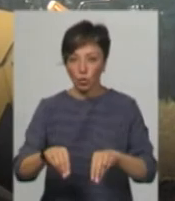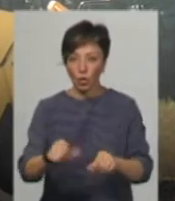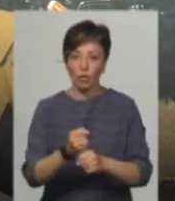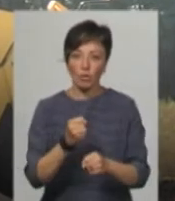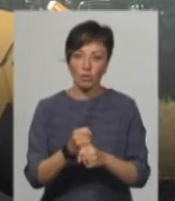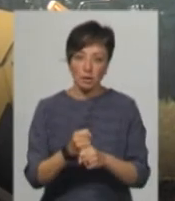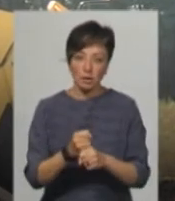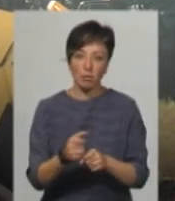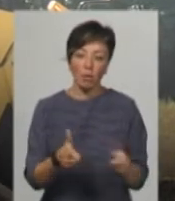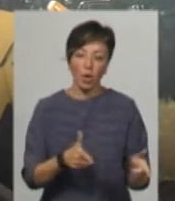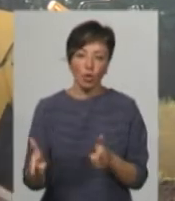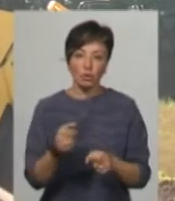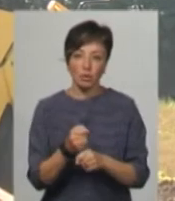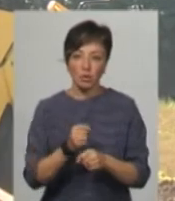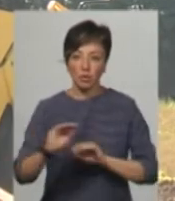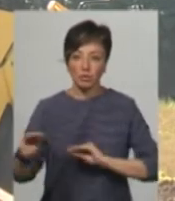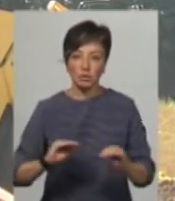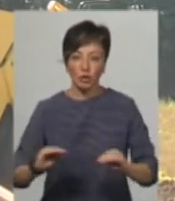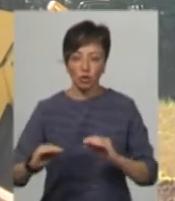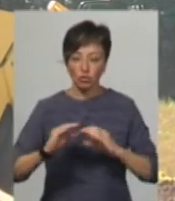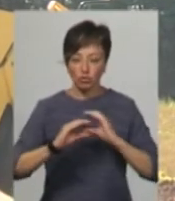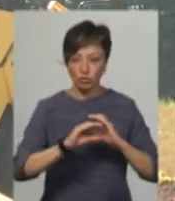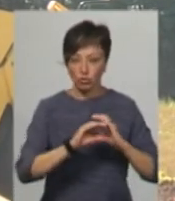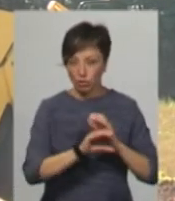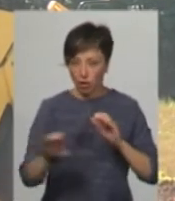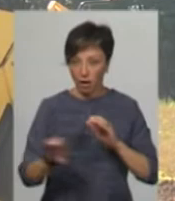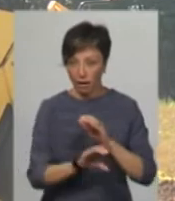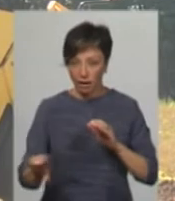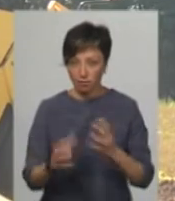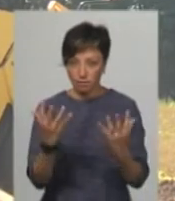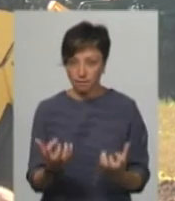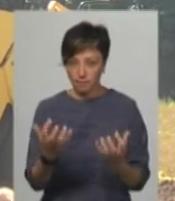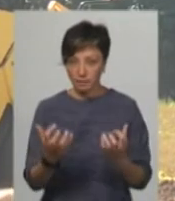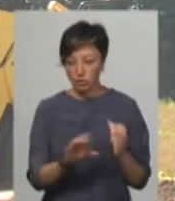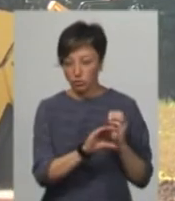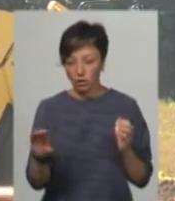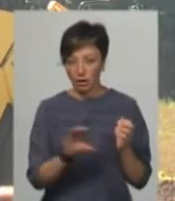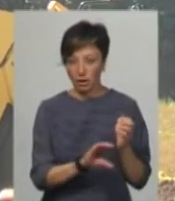влаштування поширень, з влаштування шарів основи, з дренуючих шарів.